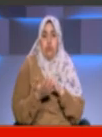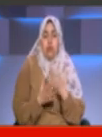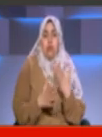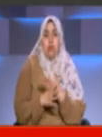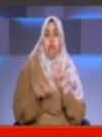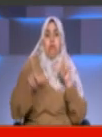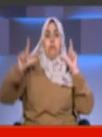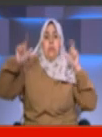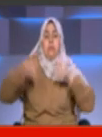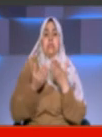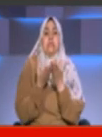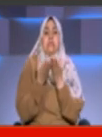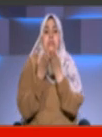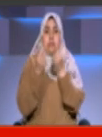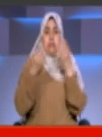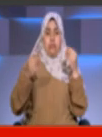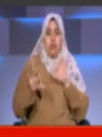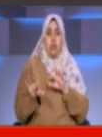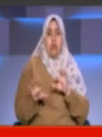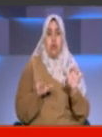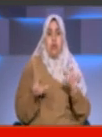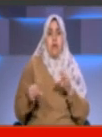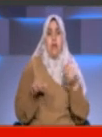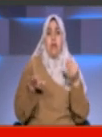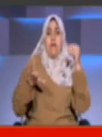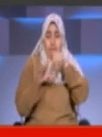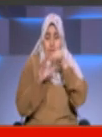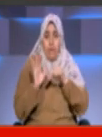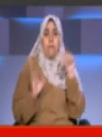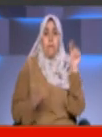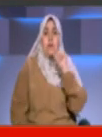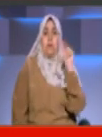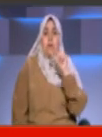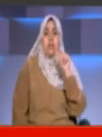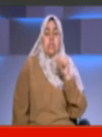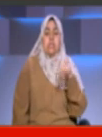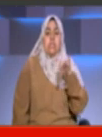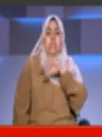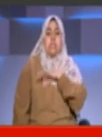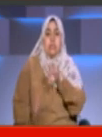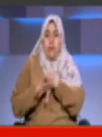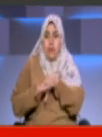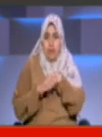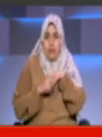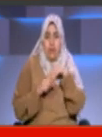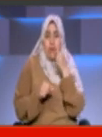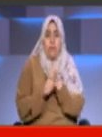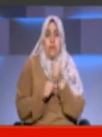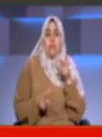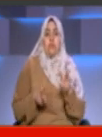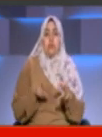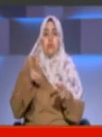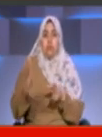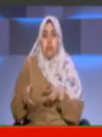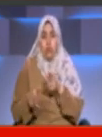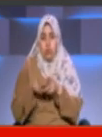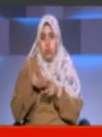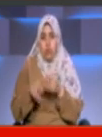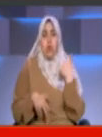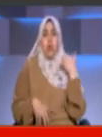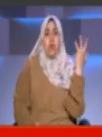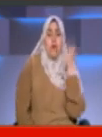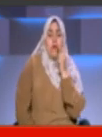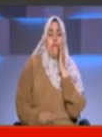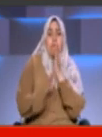ضبط العديد من أجهزة الحاسب الآلي المحمل عليها عدة برامج يتم استخدامها في أعمال المونتاج وعدد